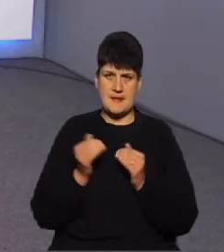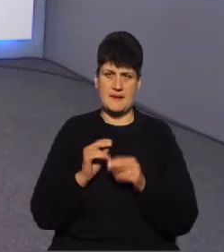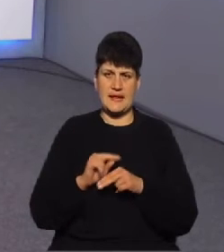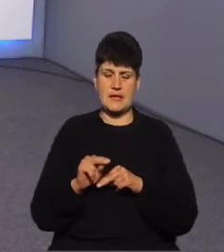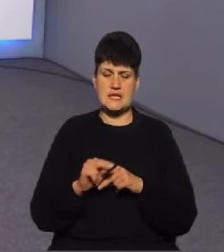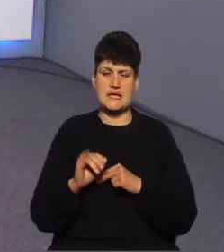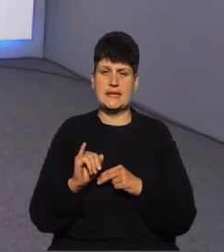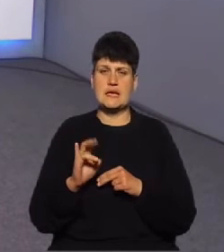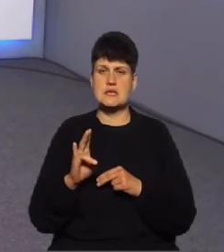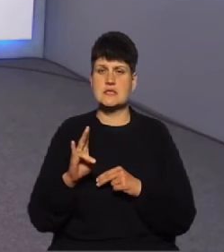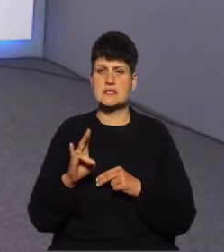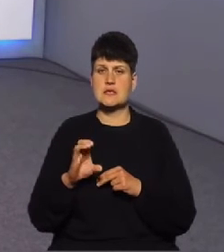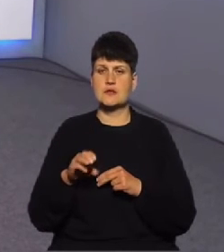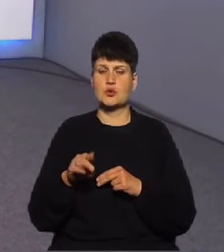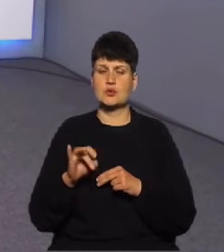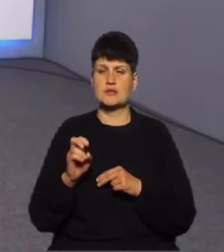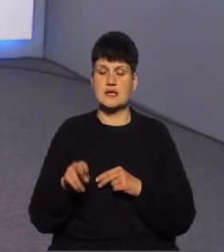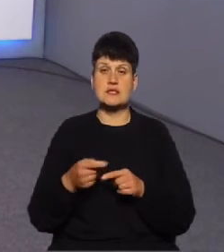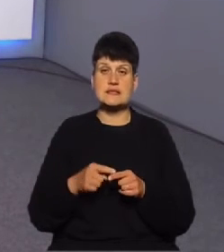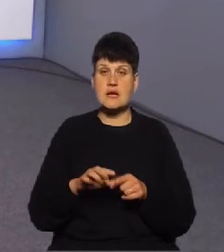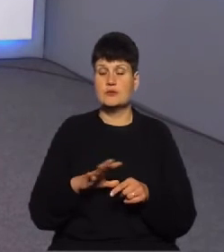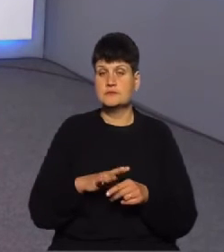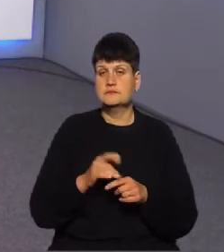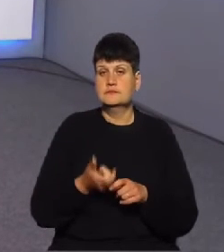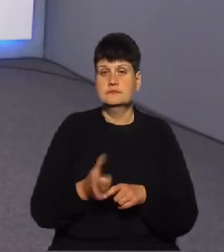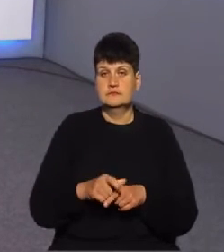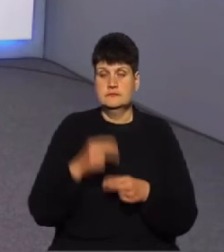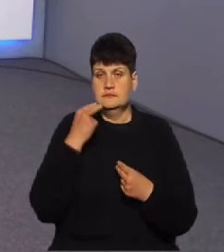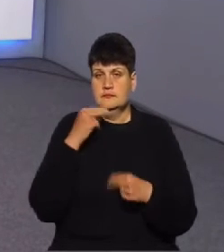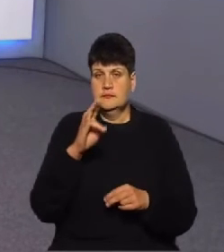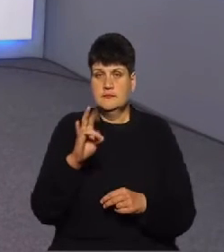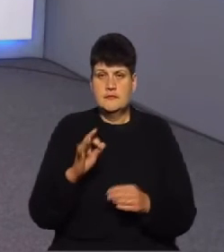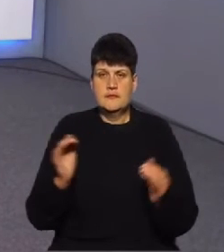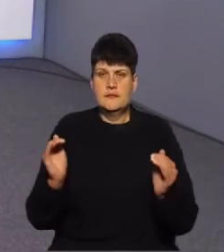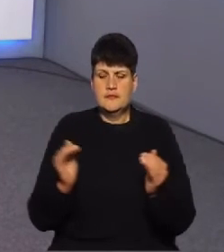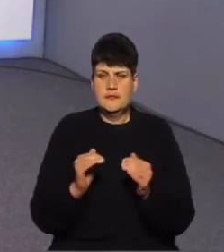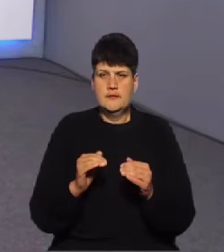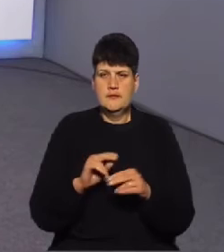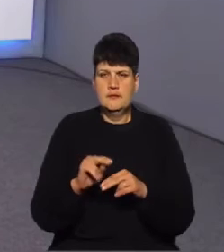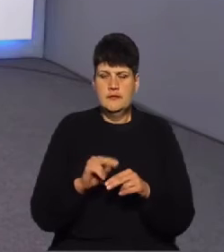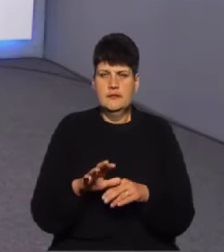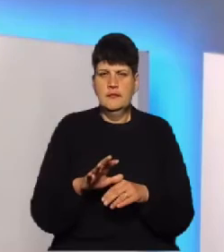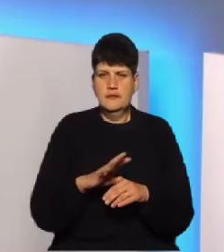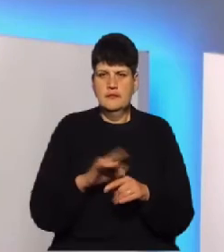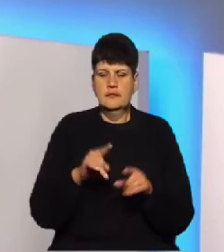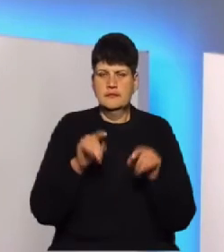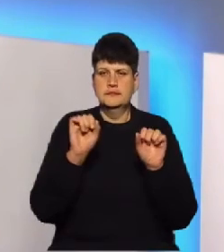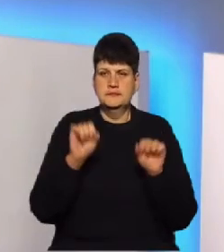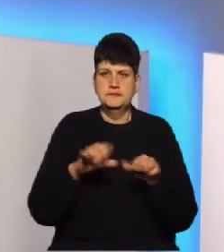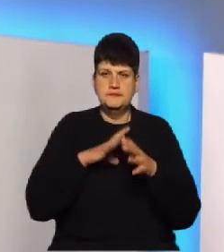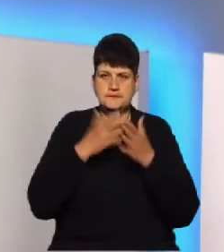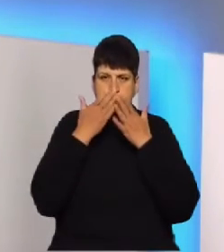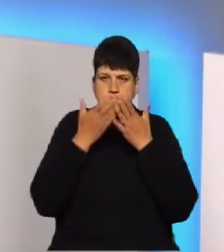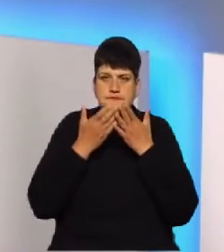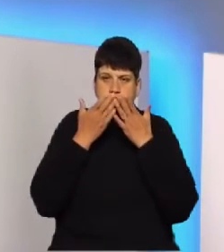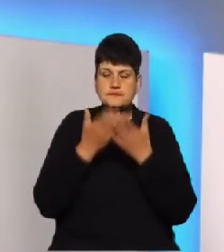Тобто, я думаю, що це було б дуже ефективно, якби хоча б мінімальний інструктаж якийсь був, щоб його можна було хоча б почитати, якісь правила поведінки на